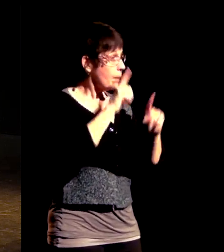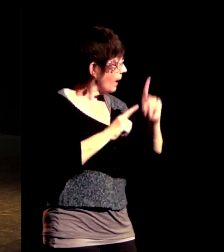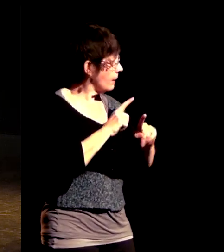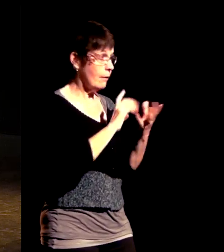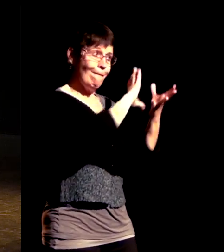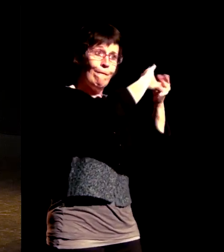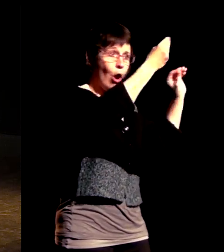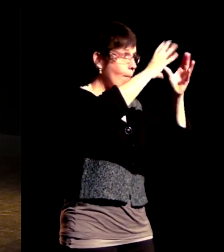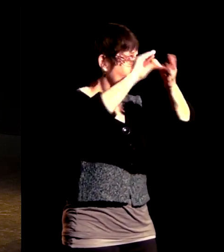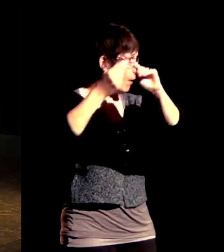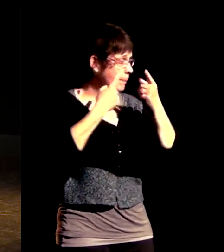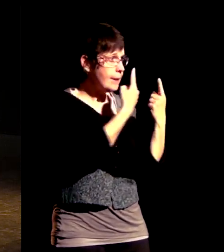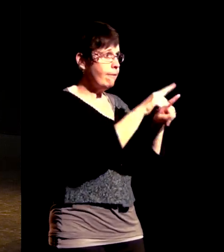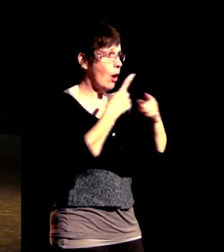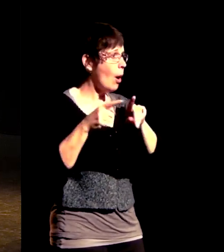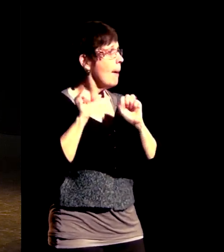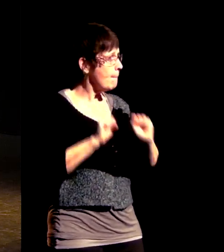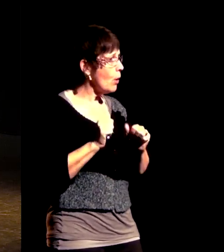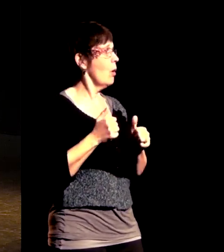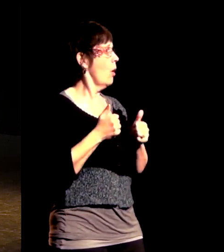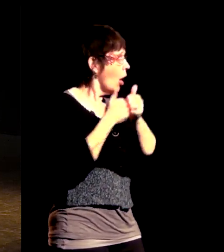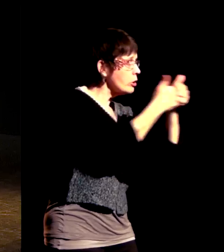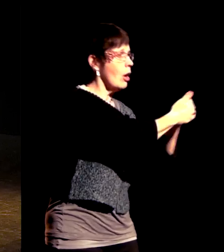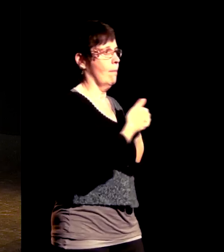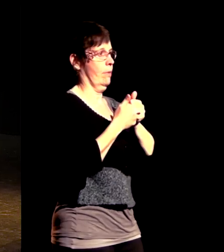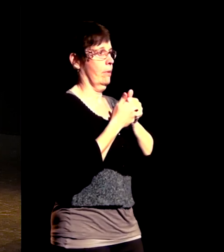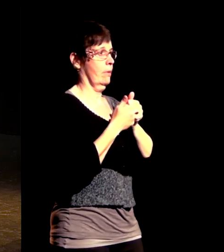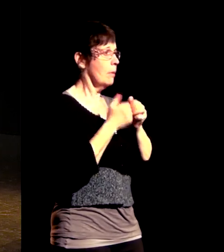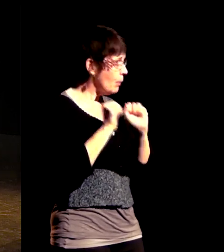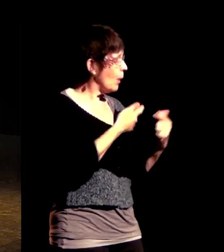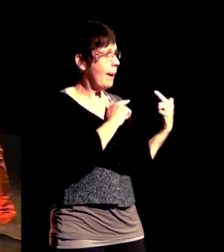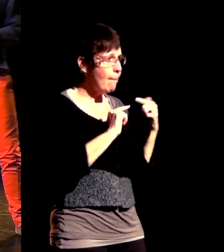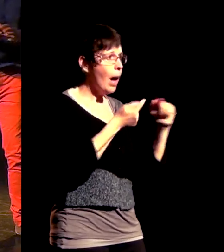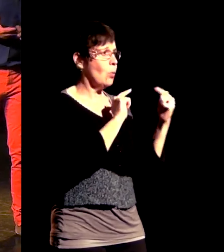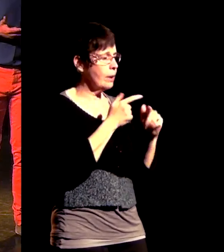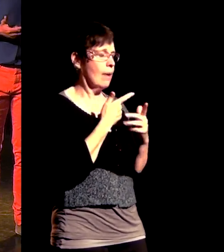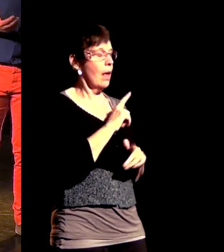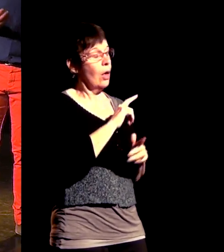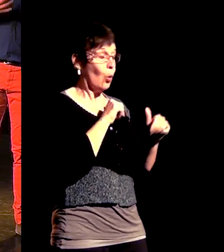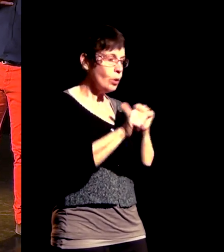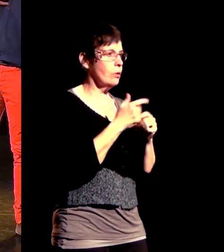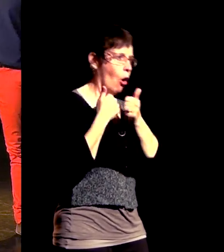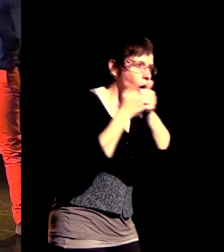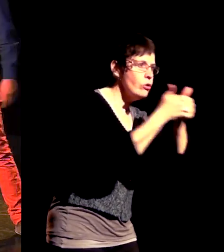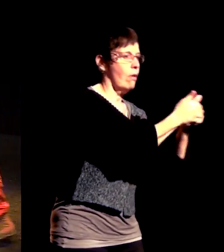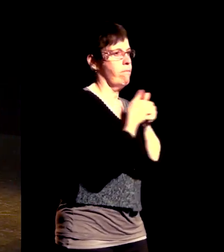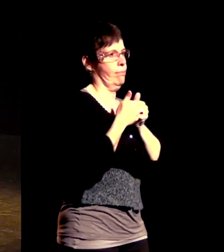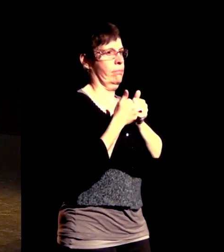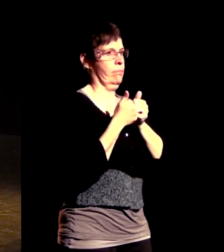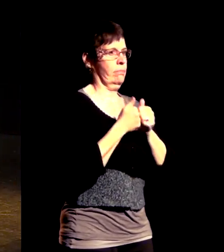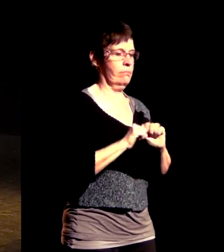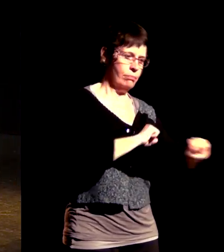avoir exactement les mêmes mots d'ordre, mais qu'on peut le faire ensemble et on débattra de nos désaccords. Mais faisons-le ensemble. Et le troisième et dernier truc, c'est